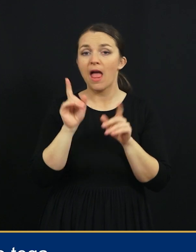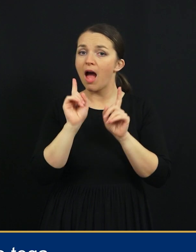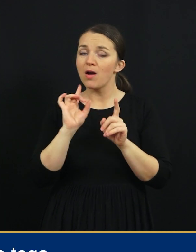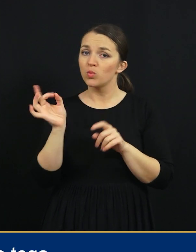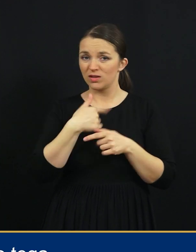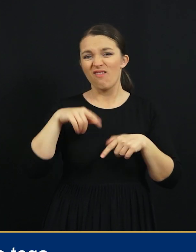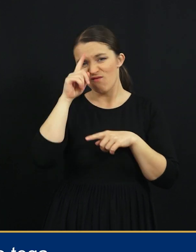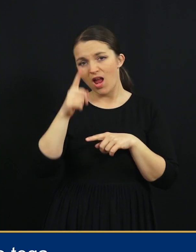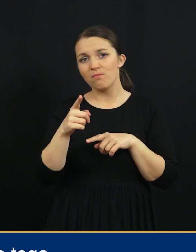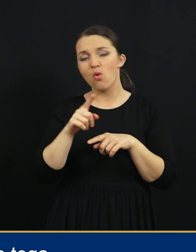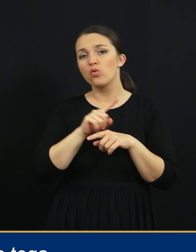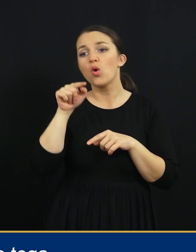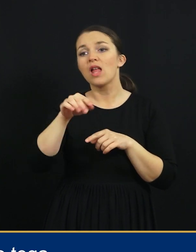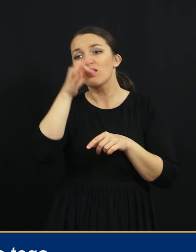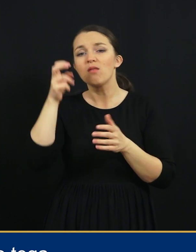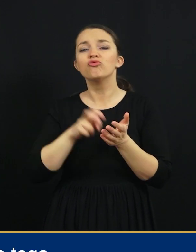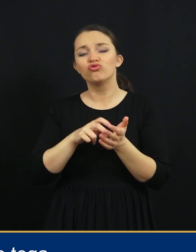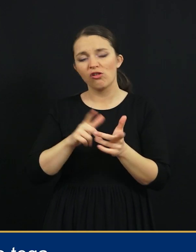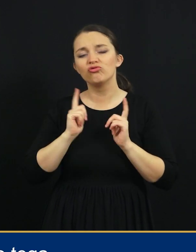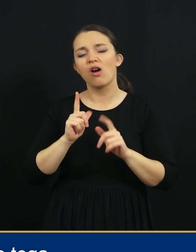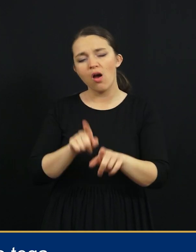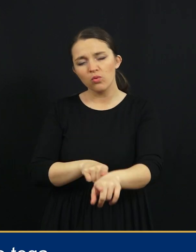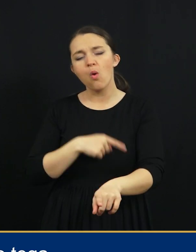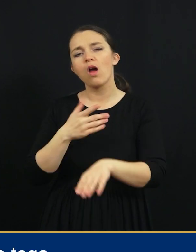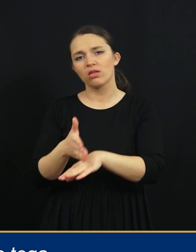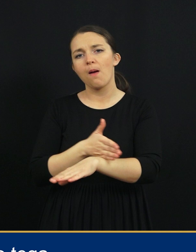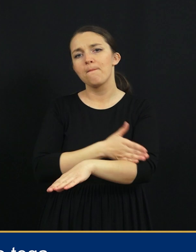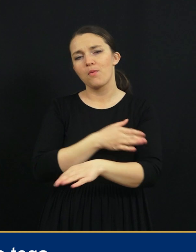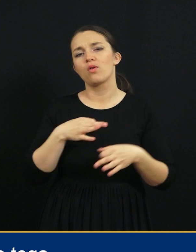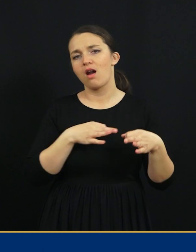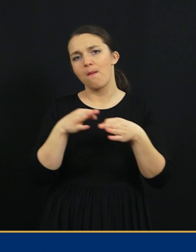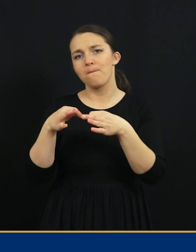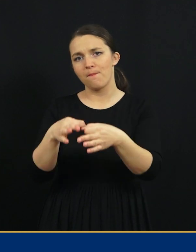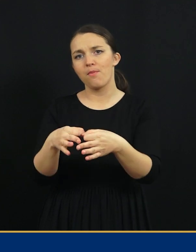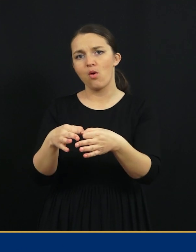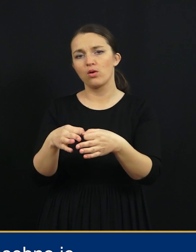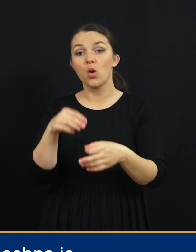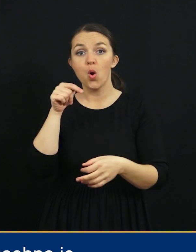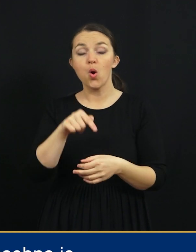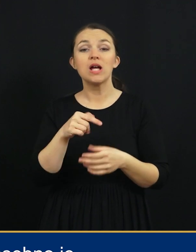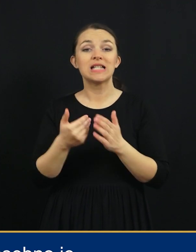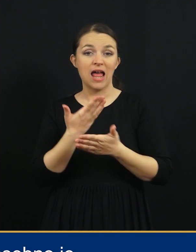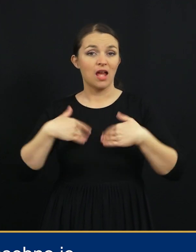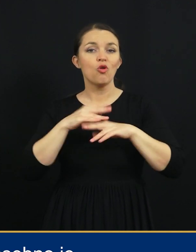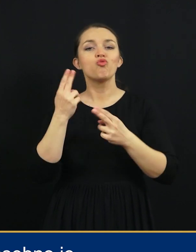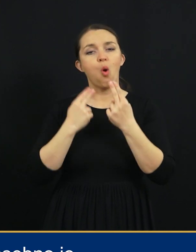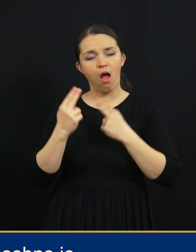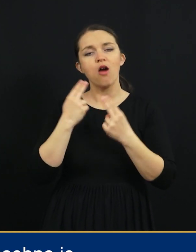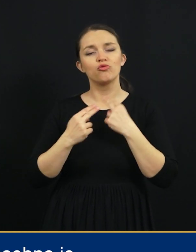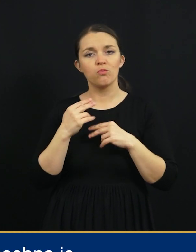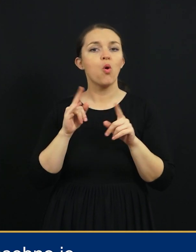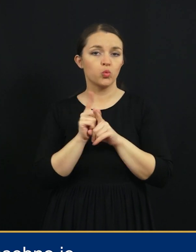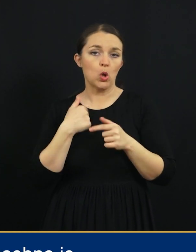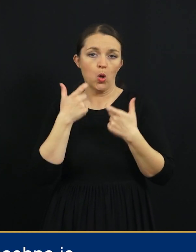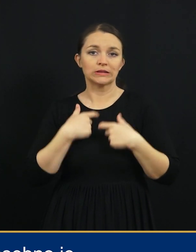Ampak vsi vemo, da nas do tega dne čaka še dolga in naporna pot. Uteha vsem nam, tudi meni osebno